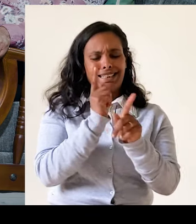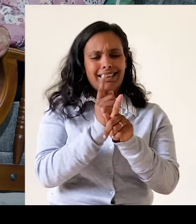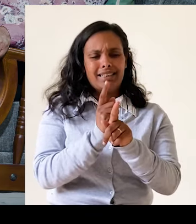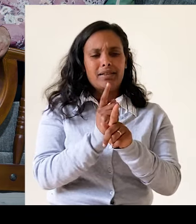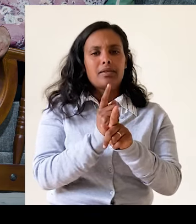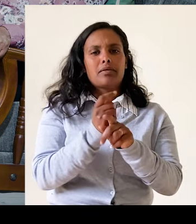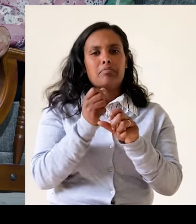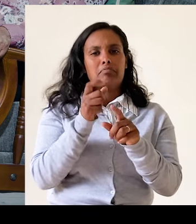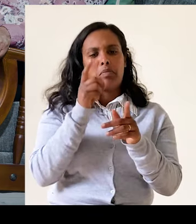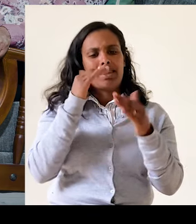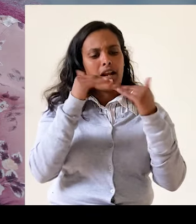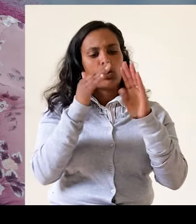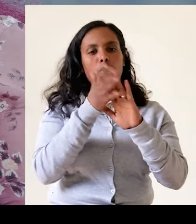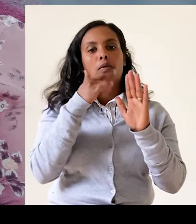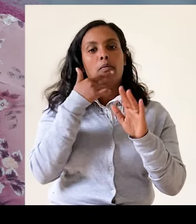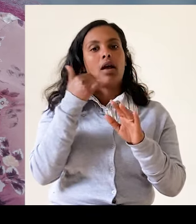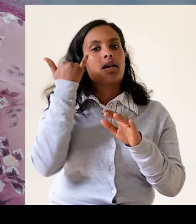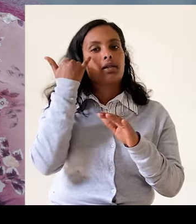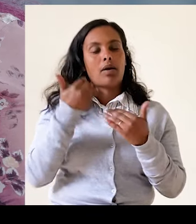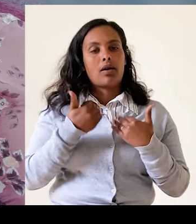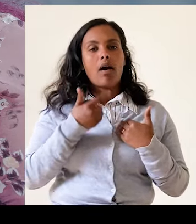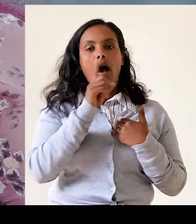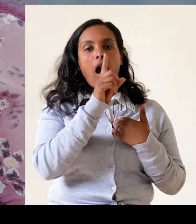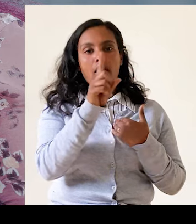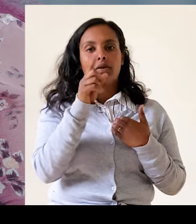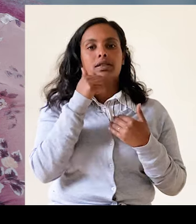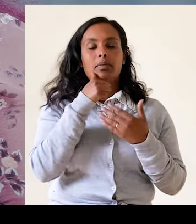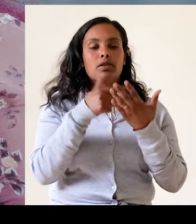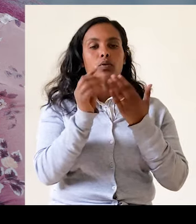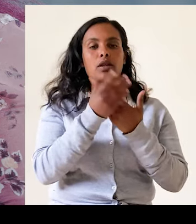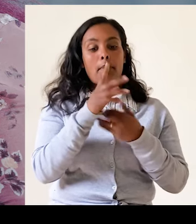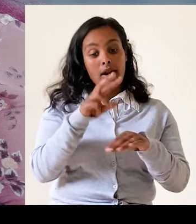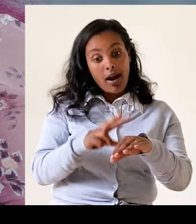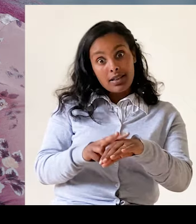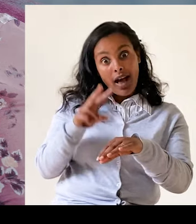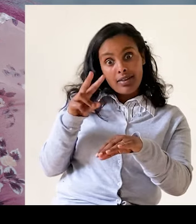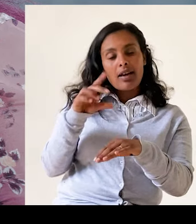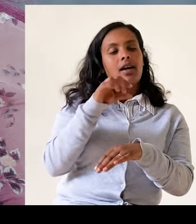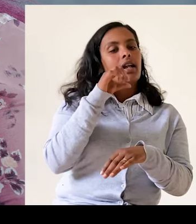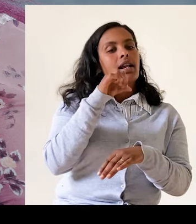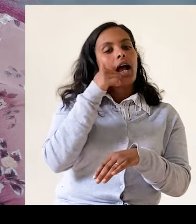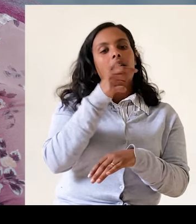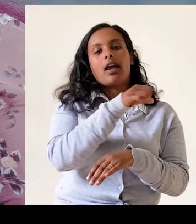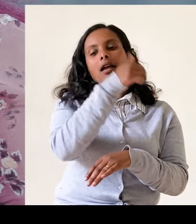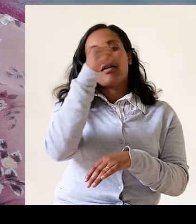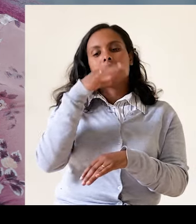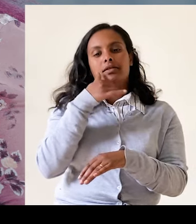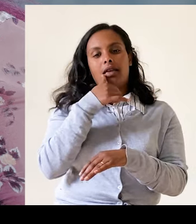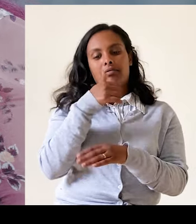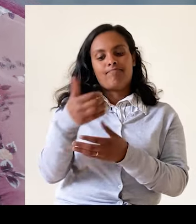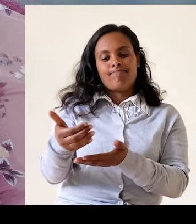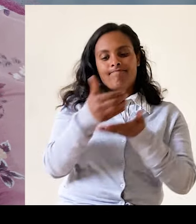በትክክል ይመጥናቸዋል ቦታው ብዬ አስባለሁ። አንዷን ሴት በዚህ መልኩ ብናነሳ ነገ ደግሞ ሌላ